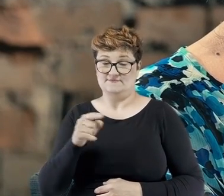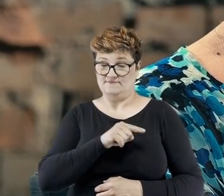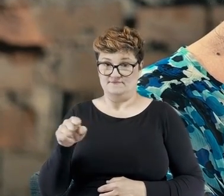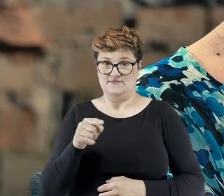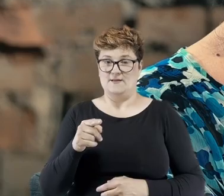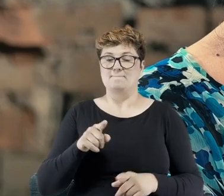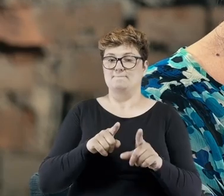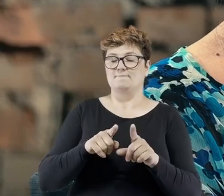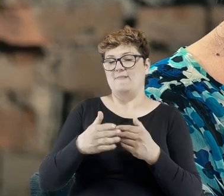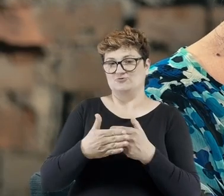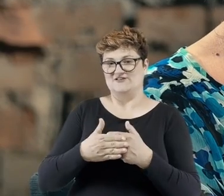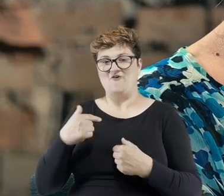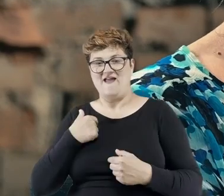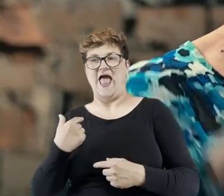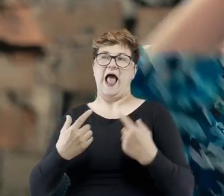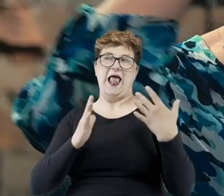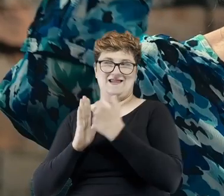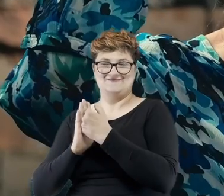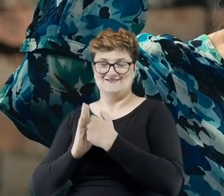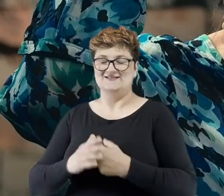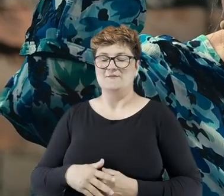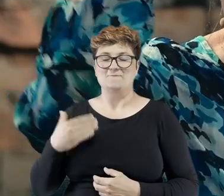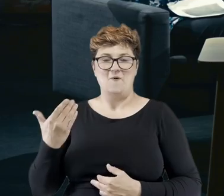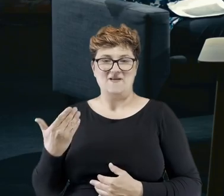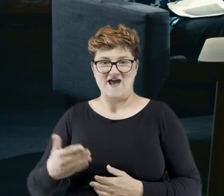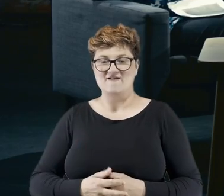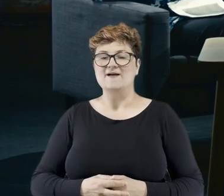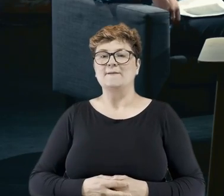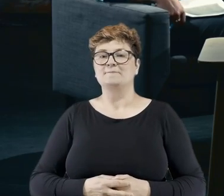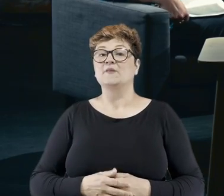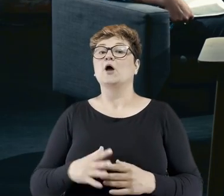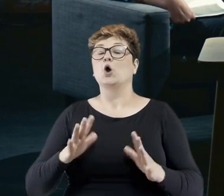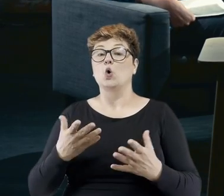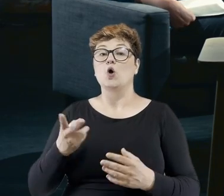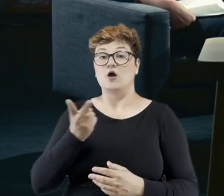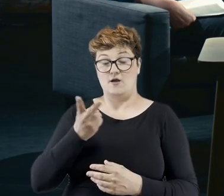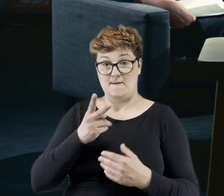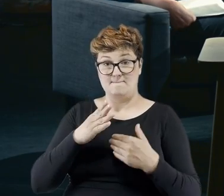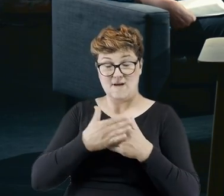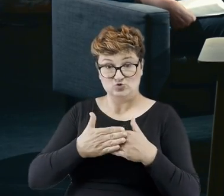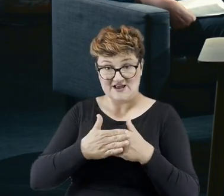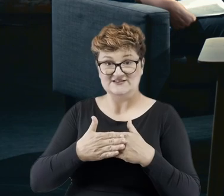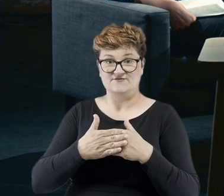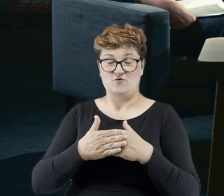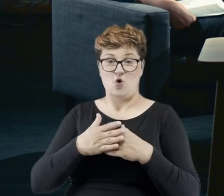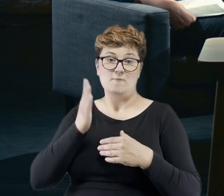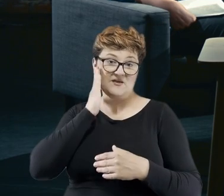o małżeństwie. Ja tutaj z boku zupełnie siedzę, po Państwa prawej stronie. To jest małżeństwo, które